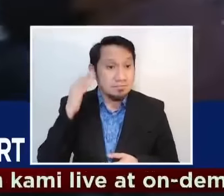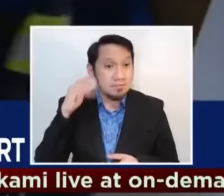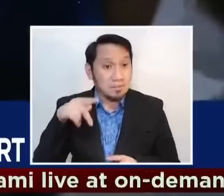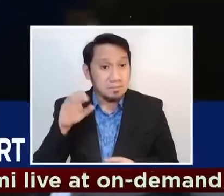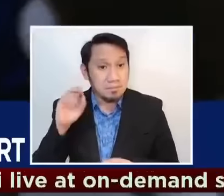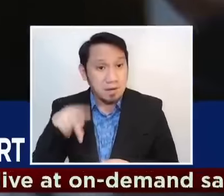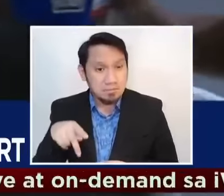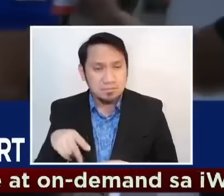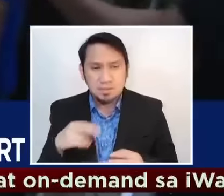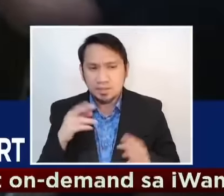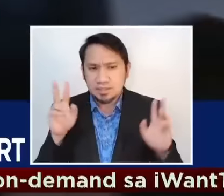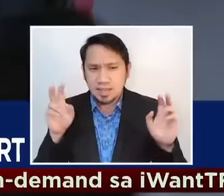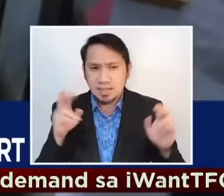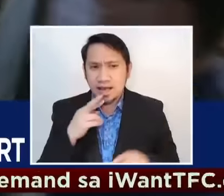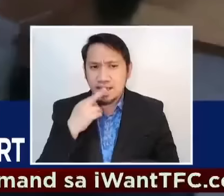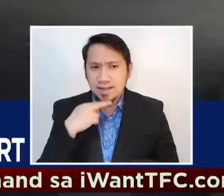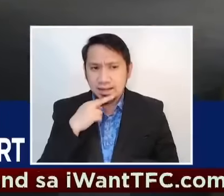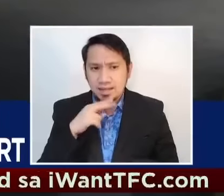Velvet.